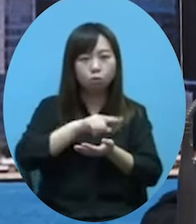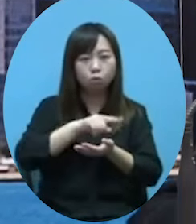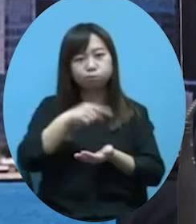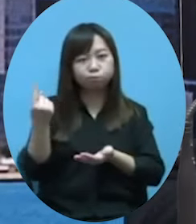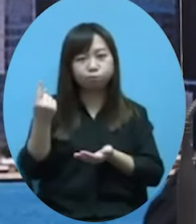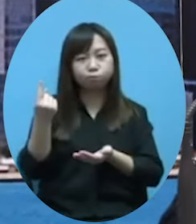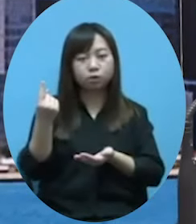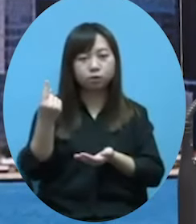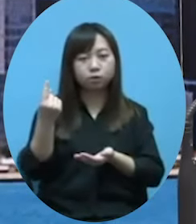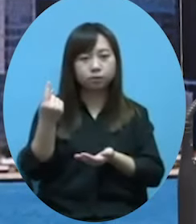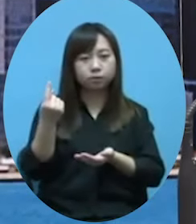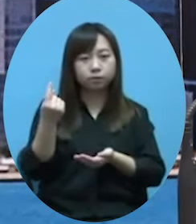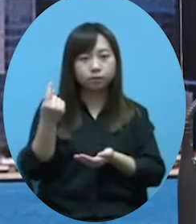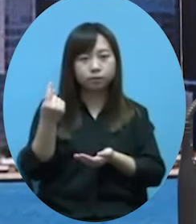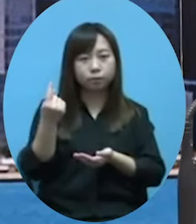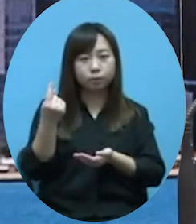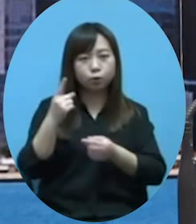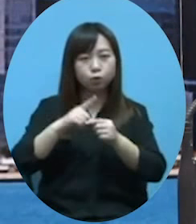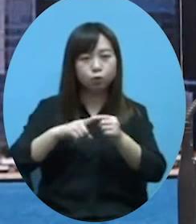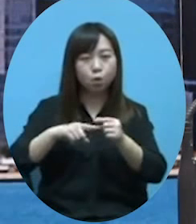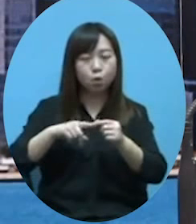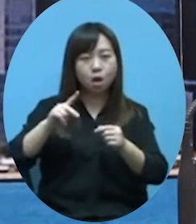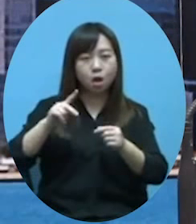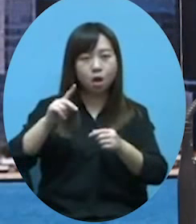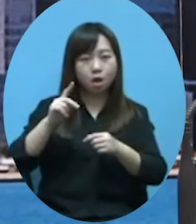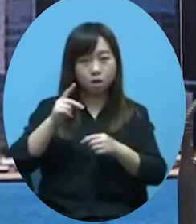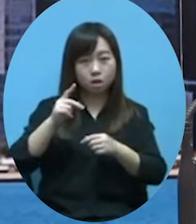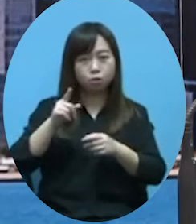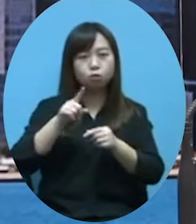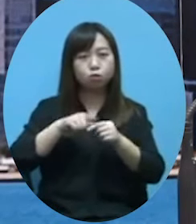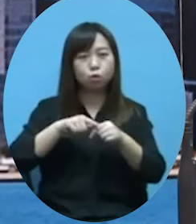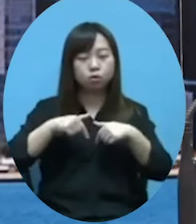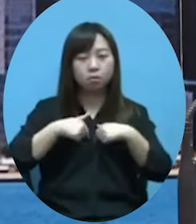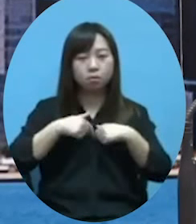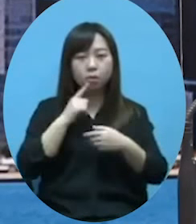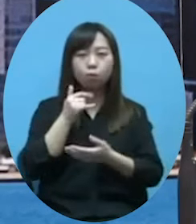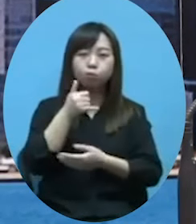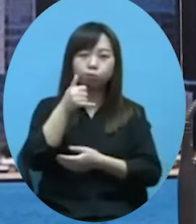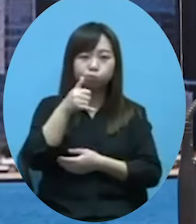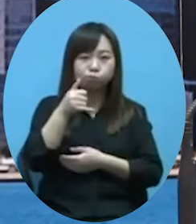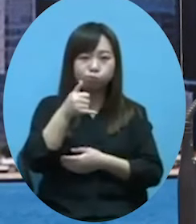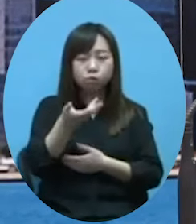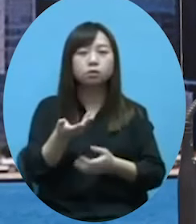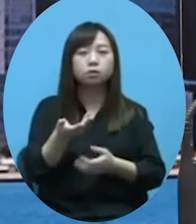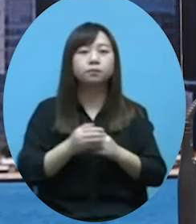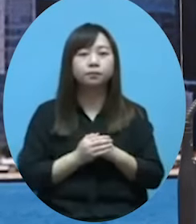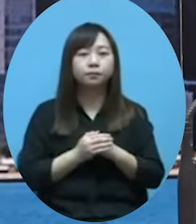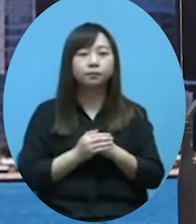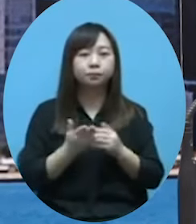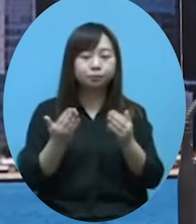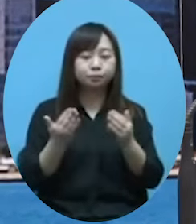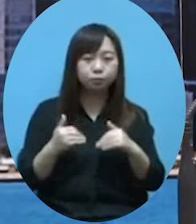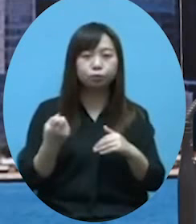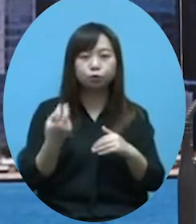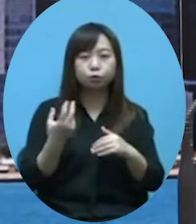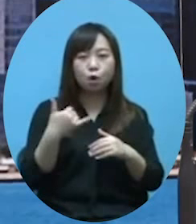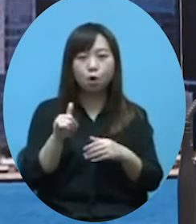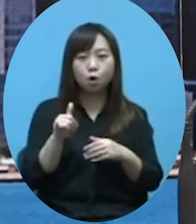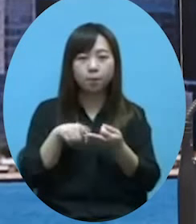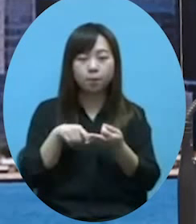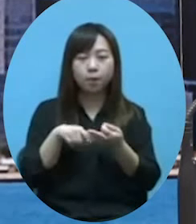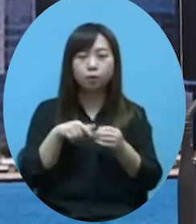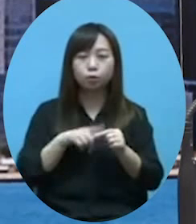中癮中心都逗留了一陣子後來又去了統一中心